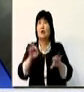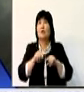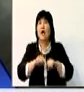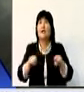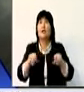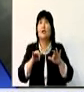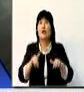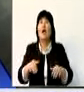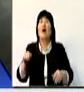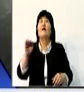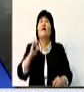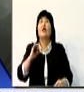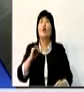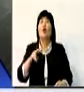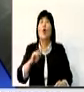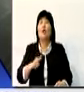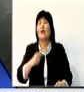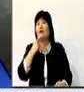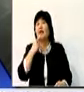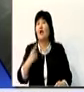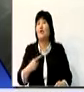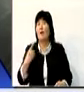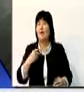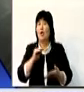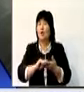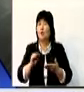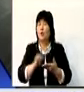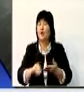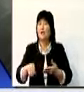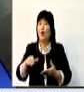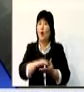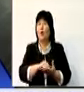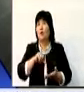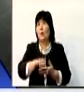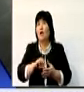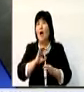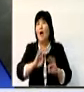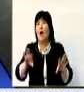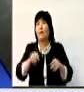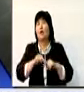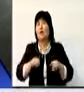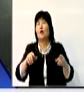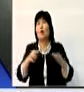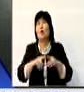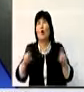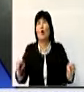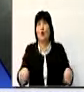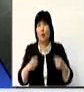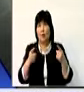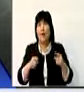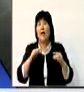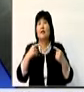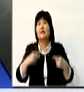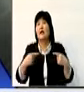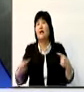мақсатында филолог ғалымдар, тіл мамандар, журналистер, қоғам өкілдерінің қатысуымен ақпараттық насихат топ құрылып,